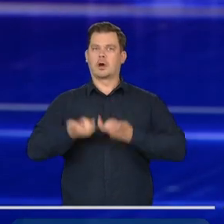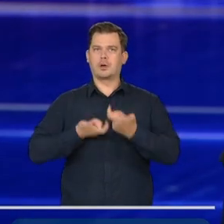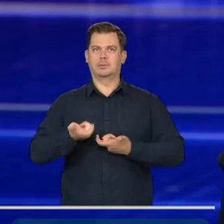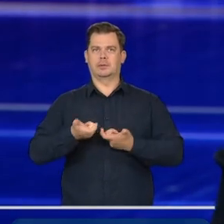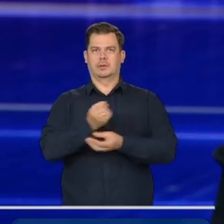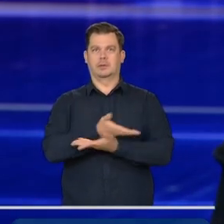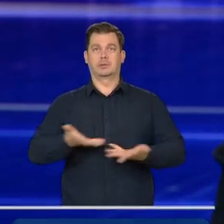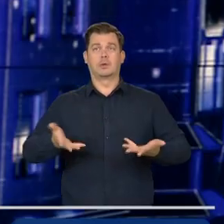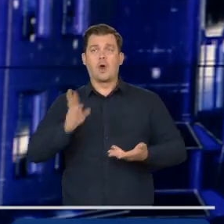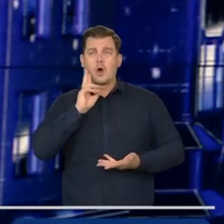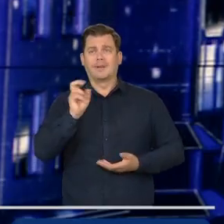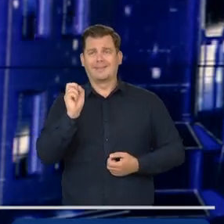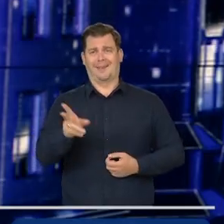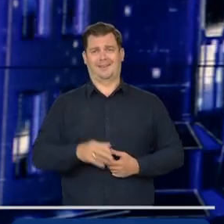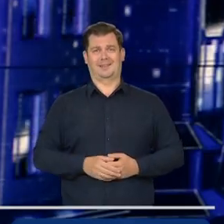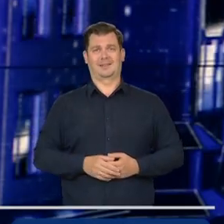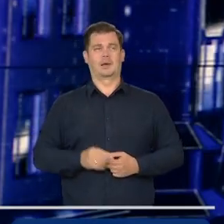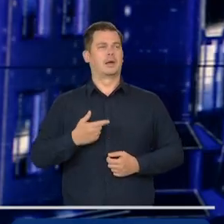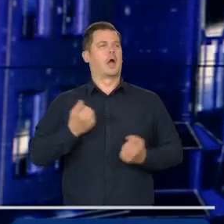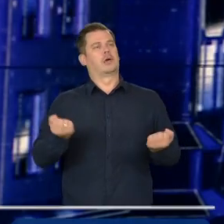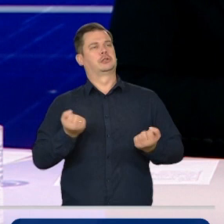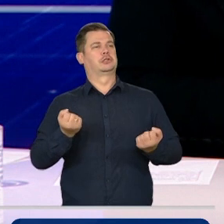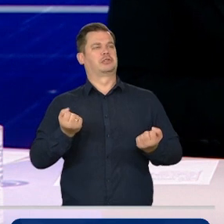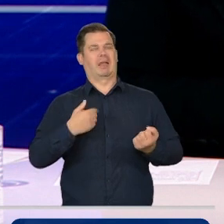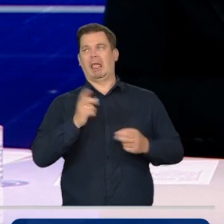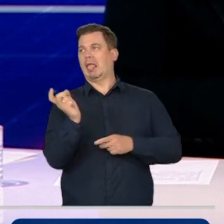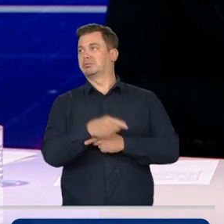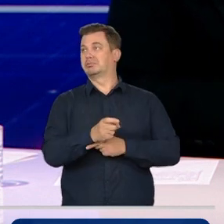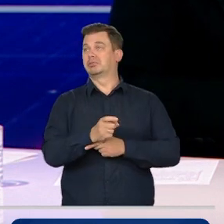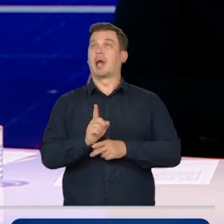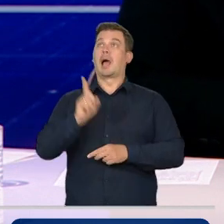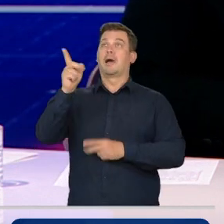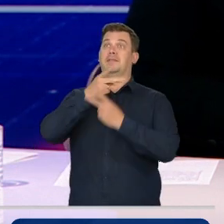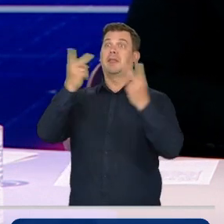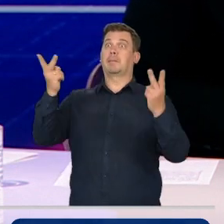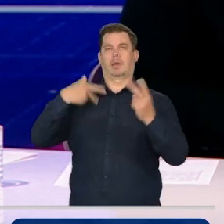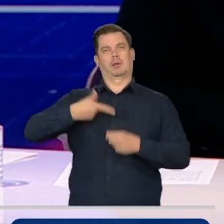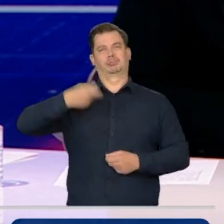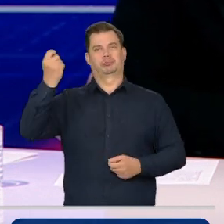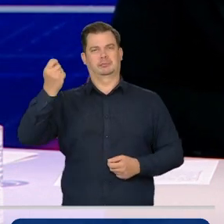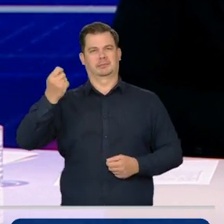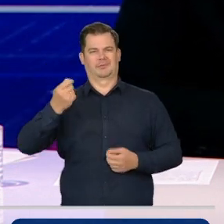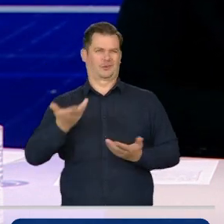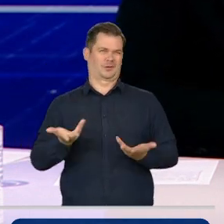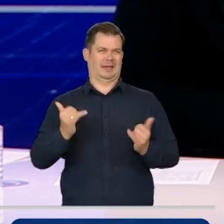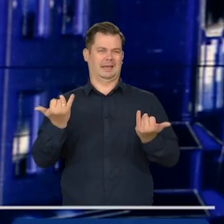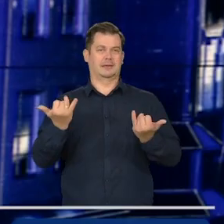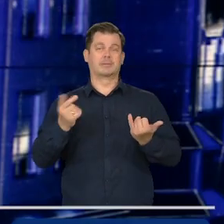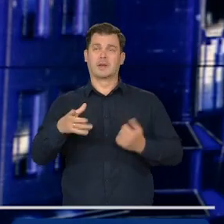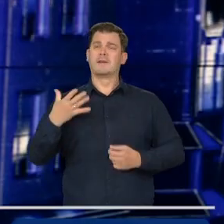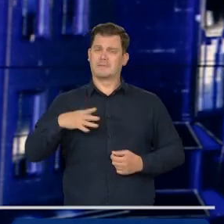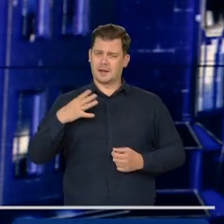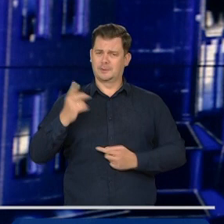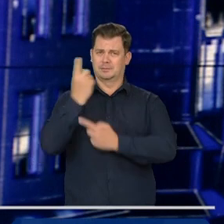Ale oczywiście, że są ważne. Jak nie żyjemy. Tu robimy, co chcemy, a tam zobaczymy, ja zobaczymy sobie, jak zostaniemy ocenieni. Że myślę, że warto sobie po tym